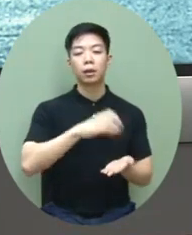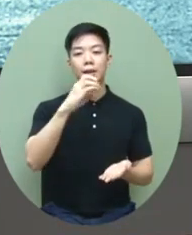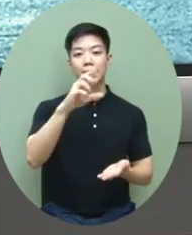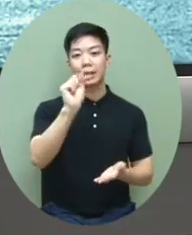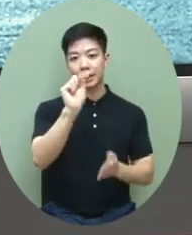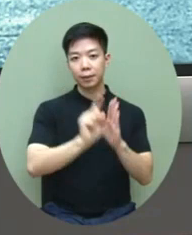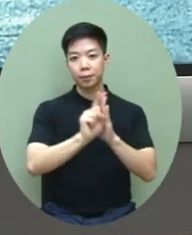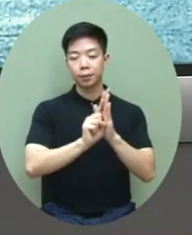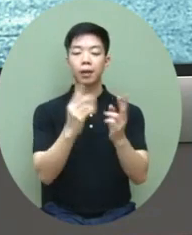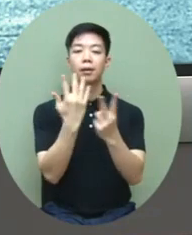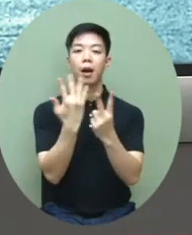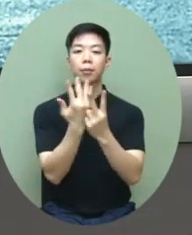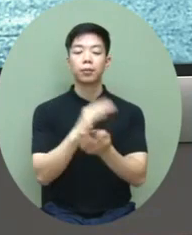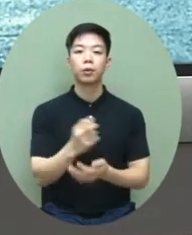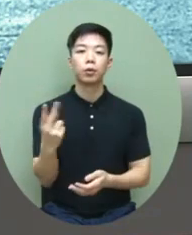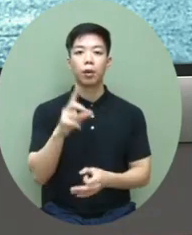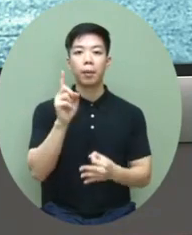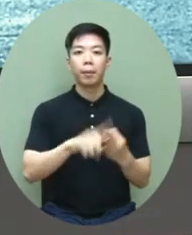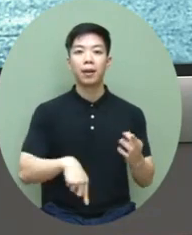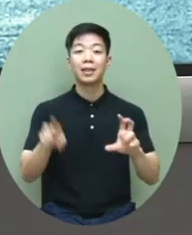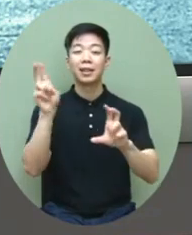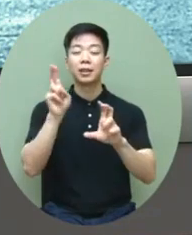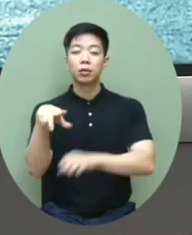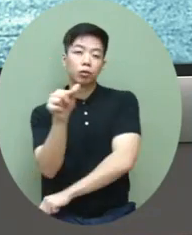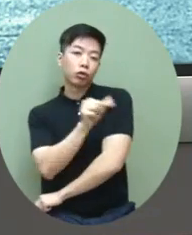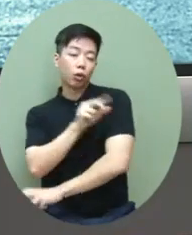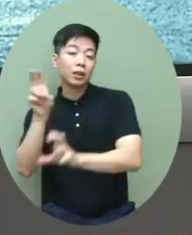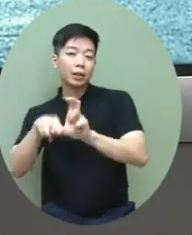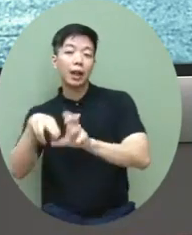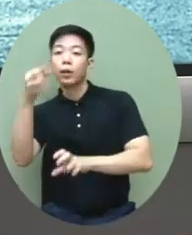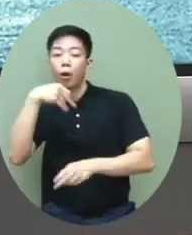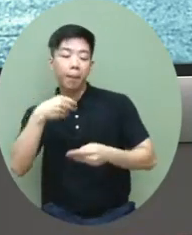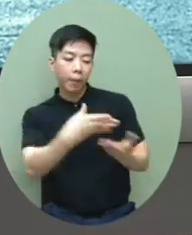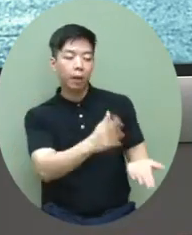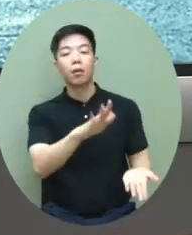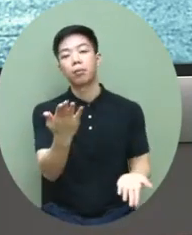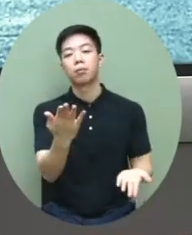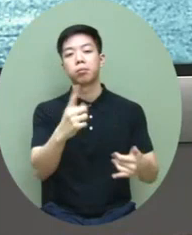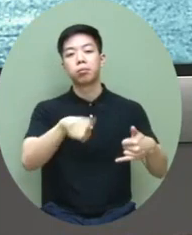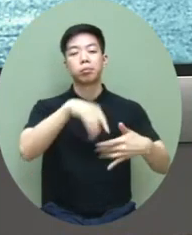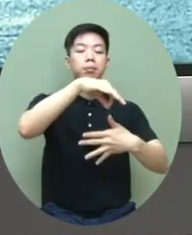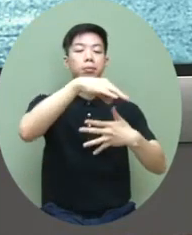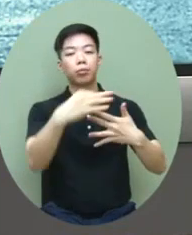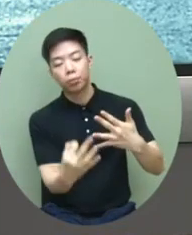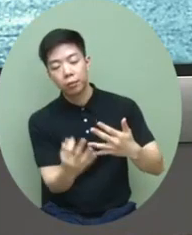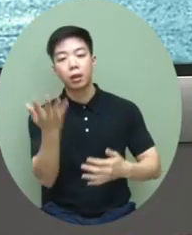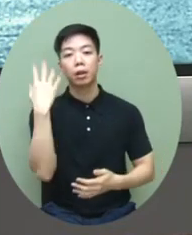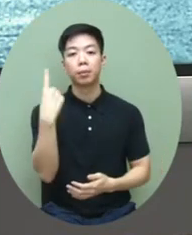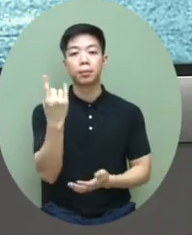咗院之後，我哋再開另外瑞德西韋俾佢嚇。咁但係情況都一路差咯，所以去到琴日就即係過咗